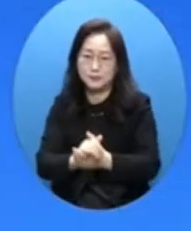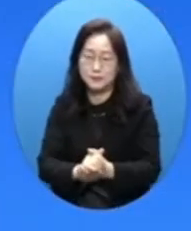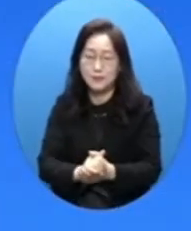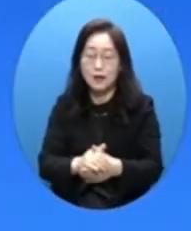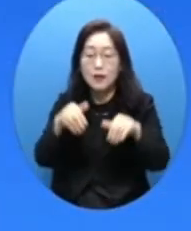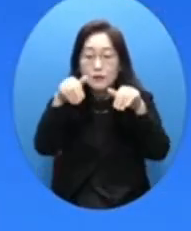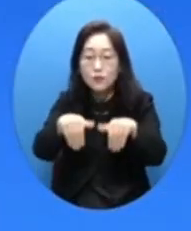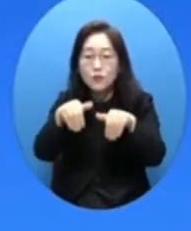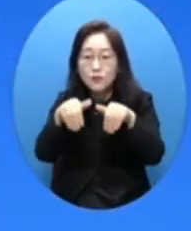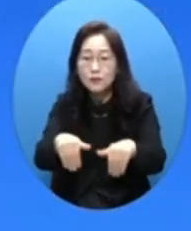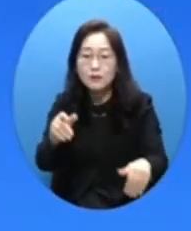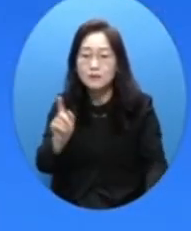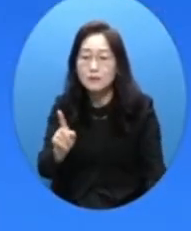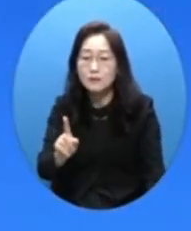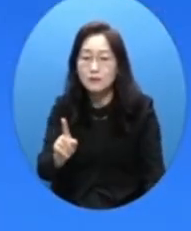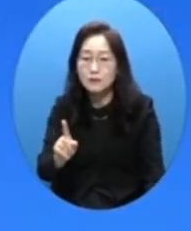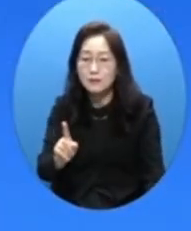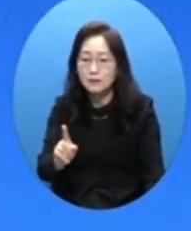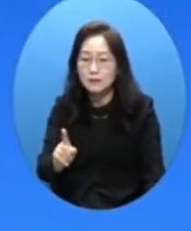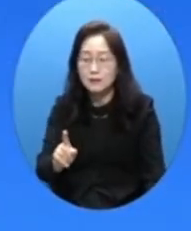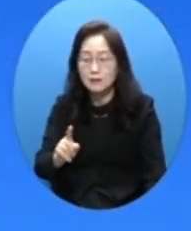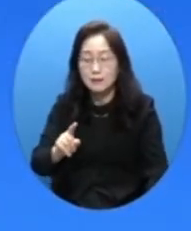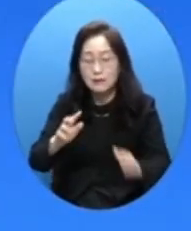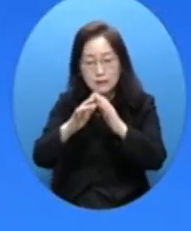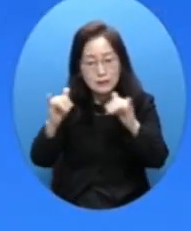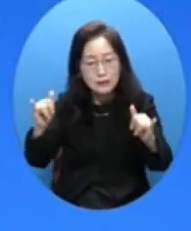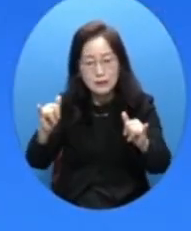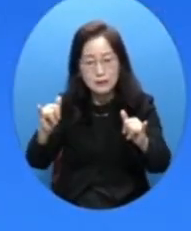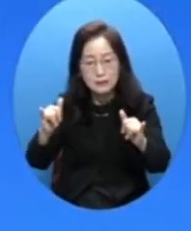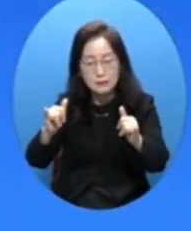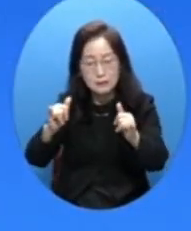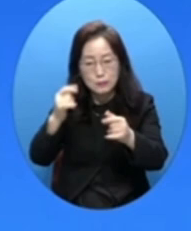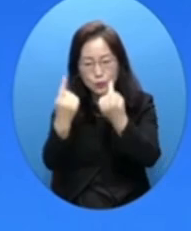당시 노예는 인간 이하의 일을